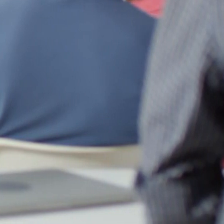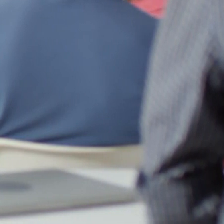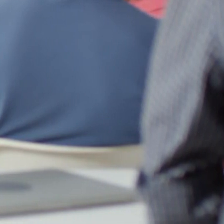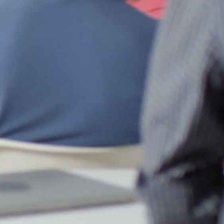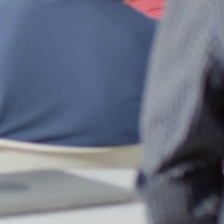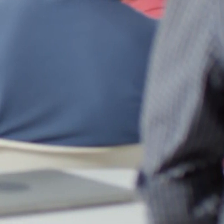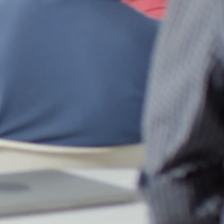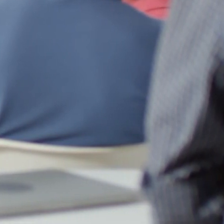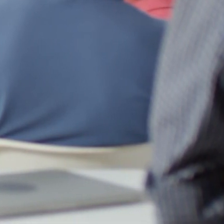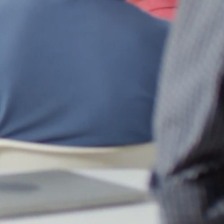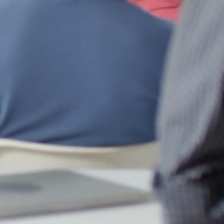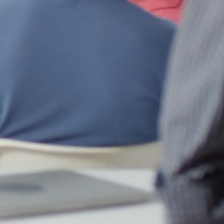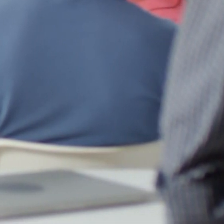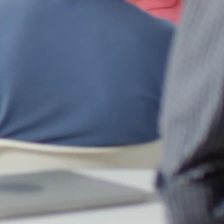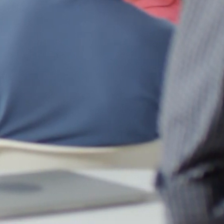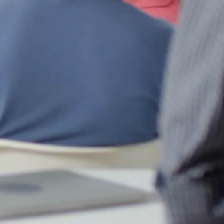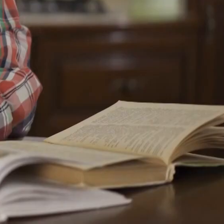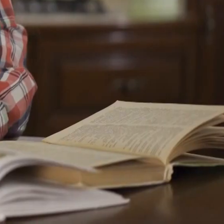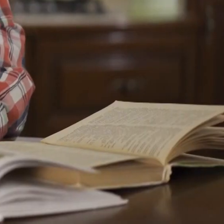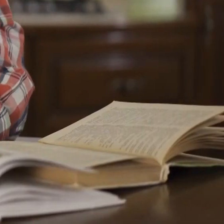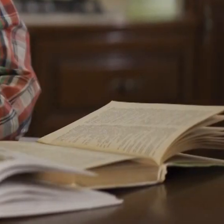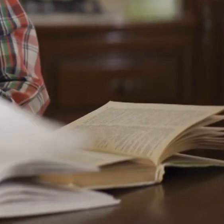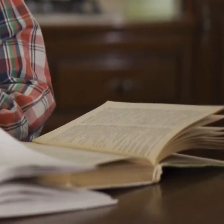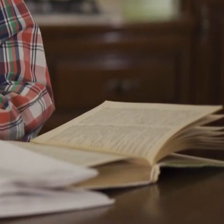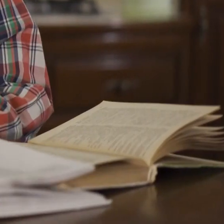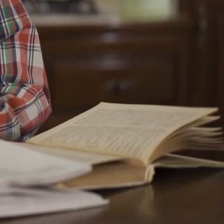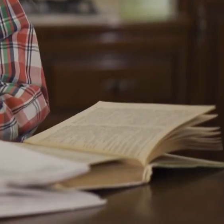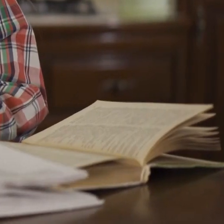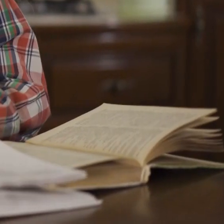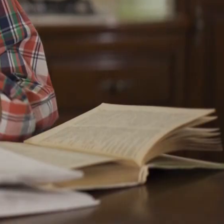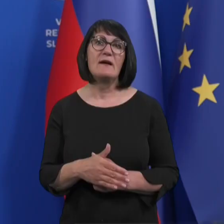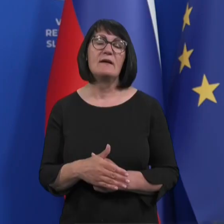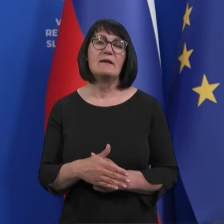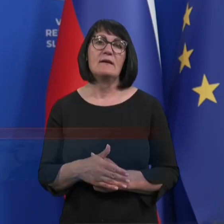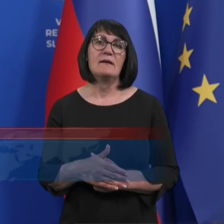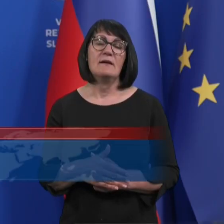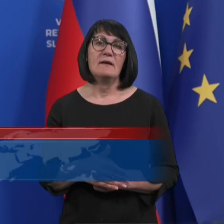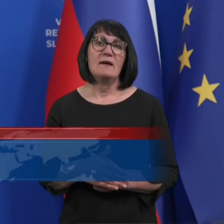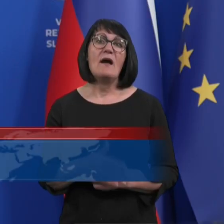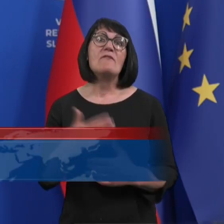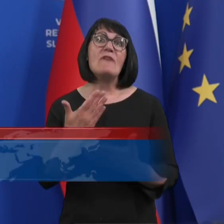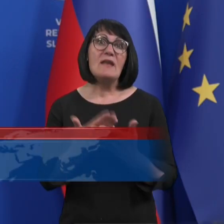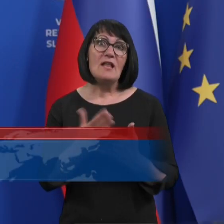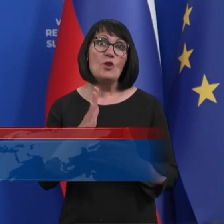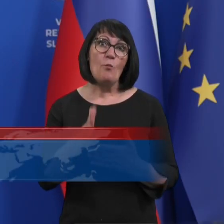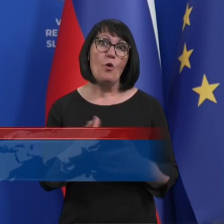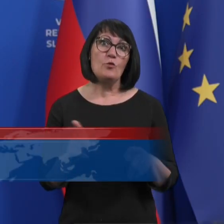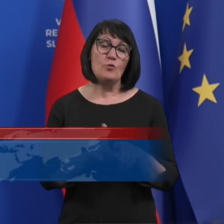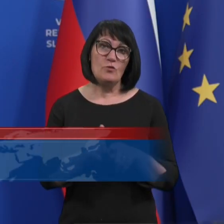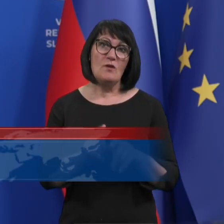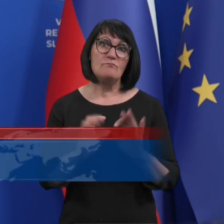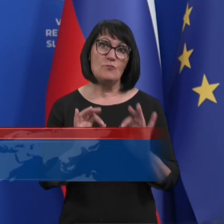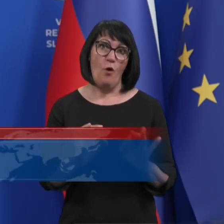pomeni, da se bodo lahko zaščitili tudi srednješolci in zadnji razredi osnovne šole. Verjetno bi bilo smiselno, da bi